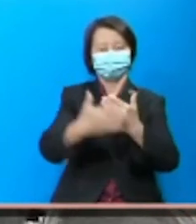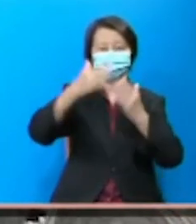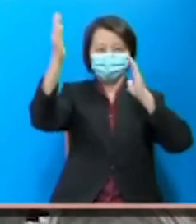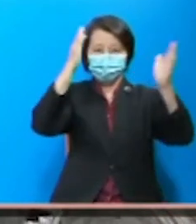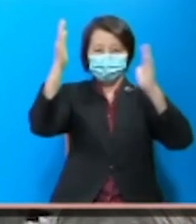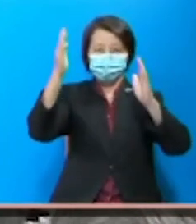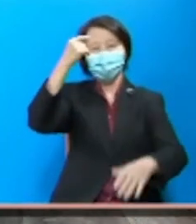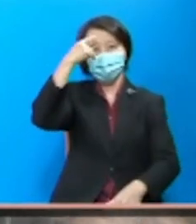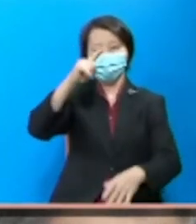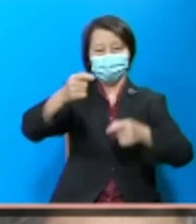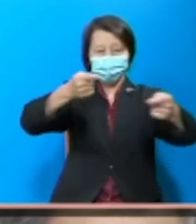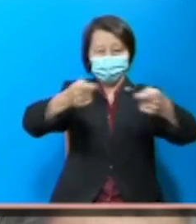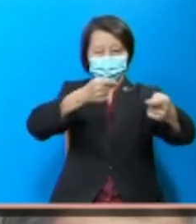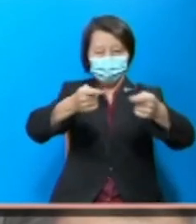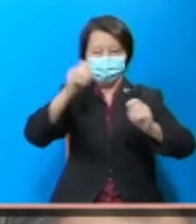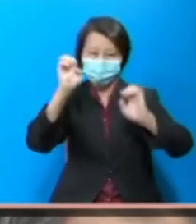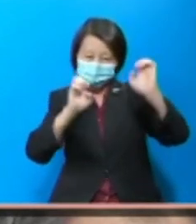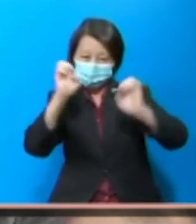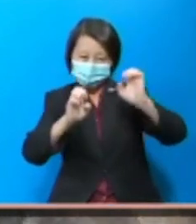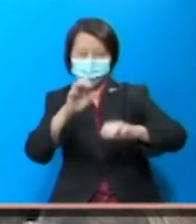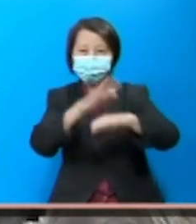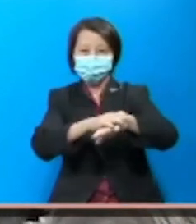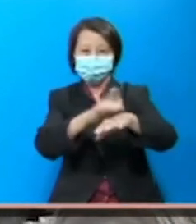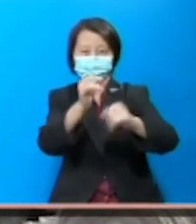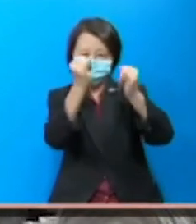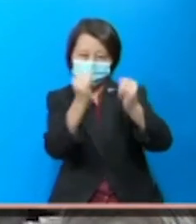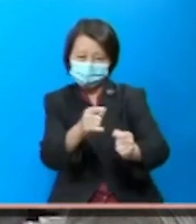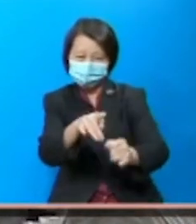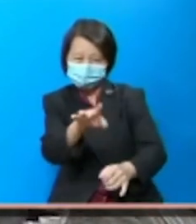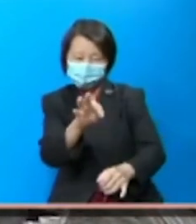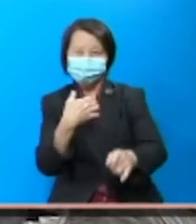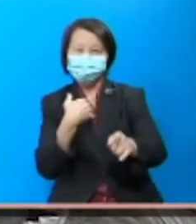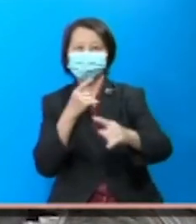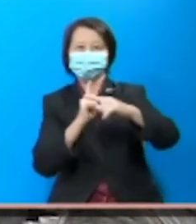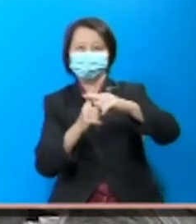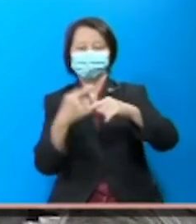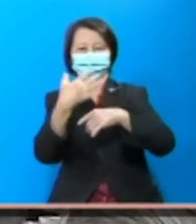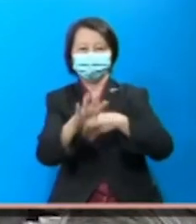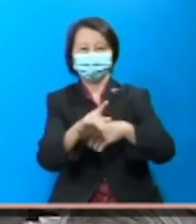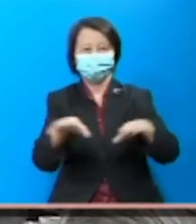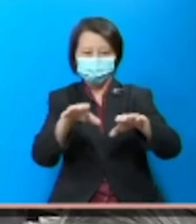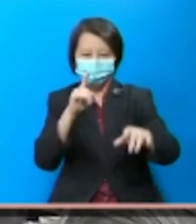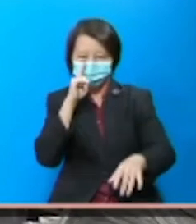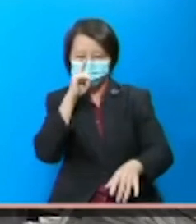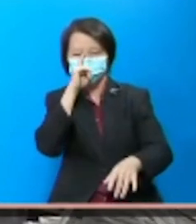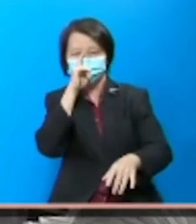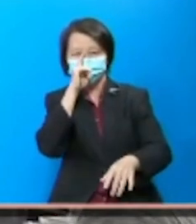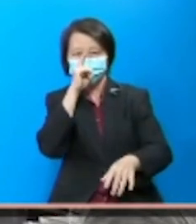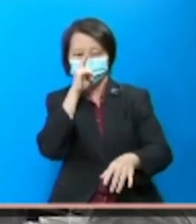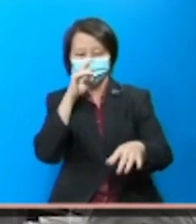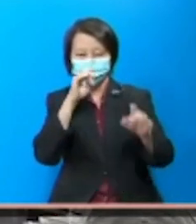bagi mengendalikan penilaian ke atas individu yang telah di kesan positif selepas menjalani ujian topik